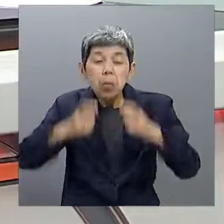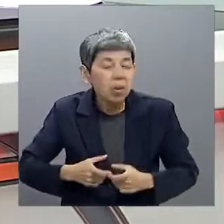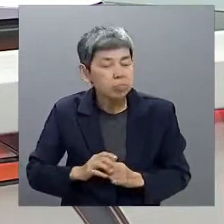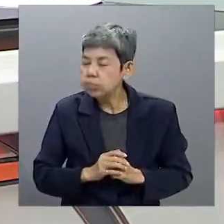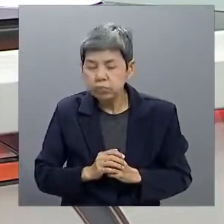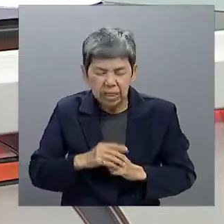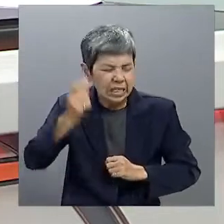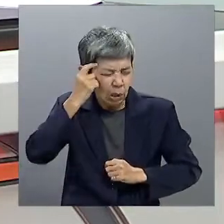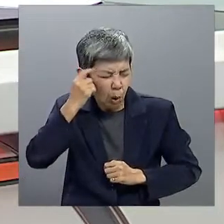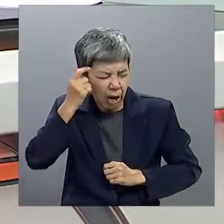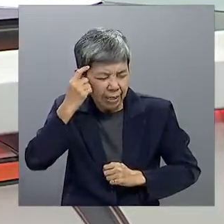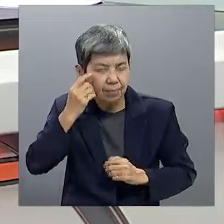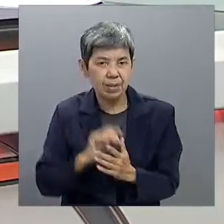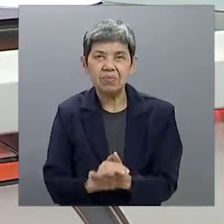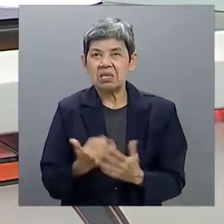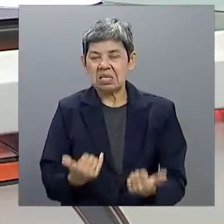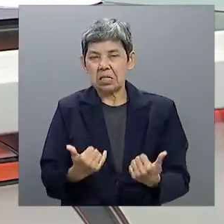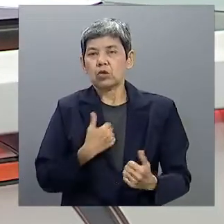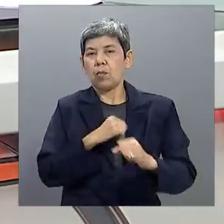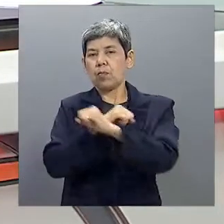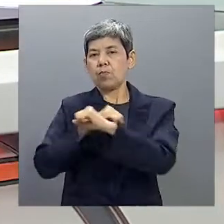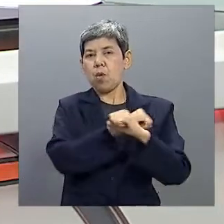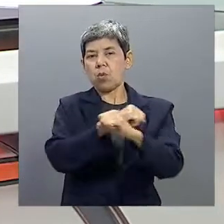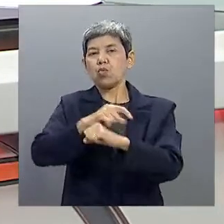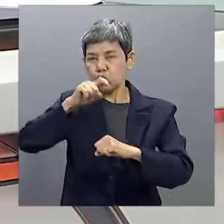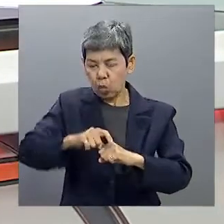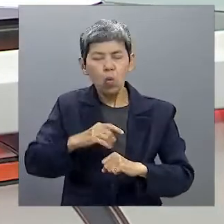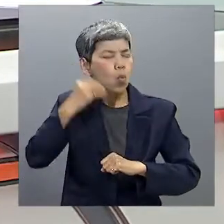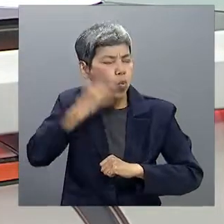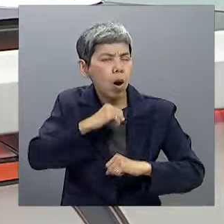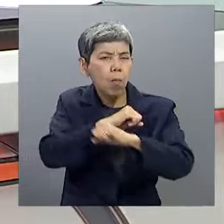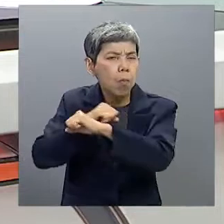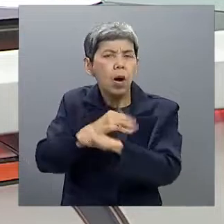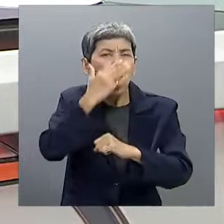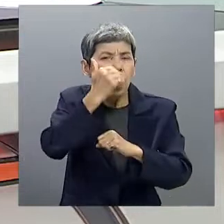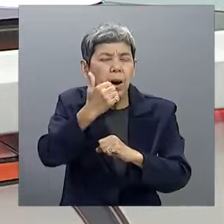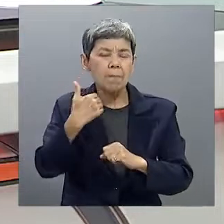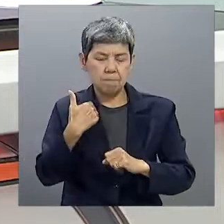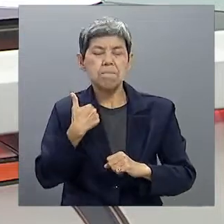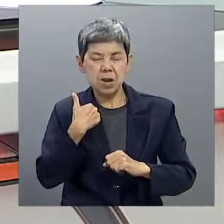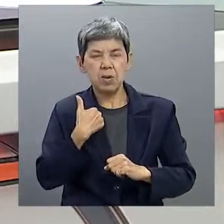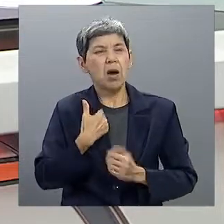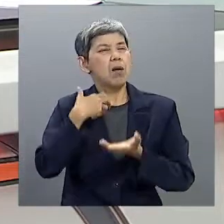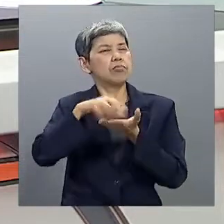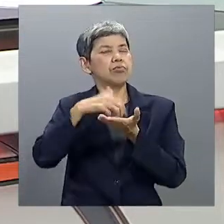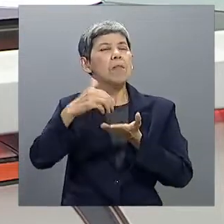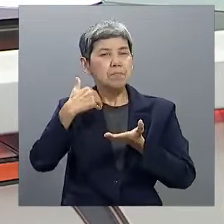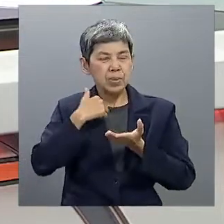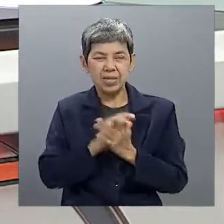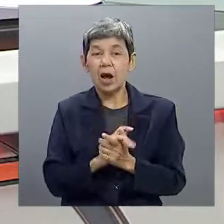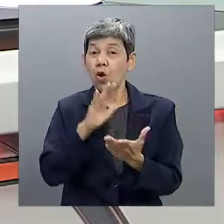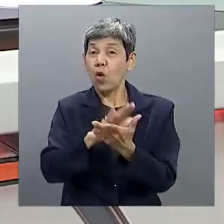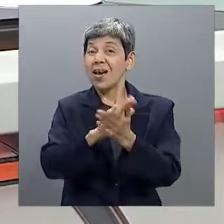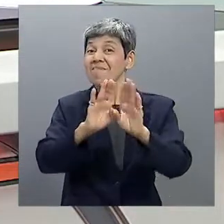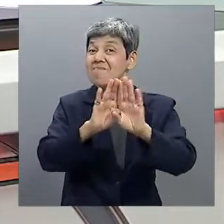โป้ขาก็ยังเป็นสิ่งที่จะต้องป้องกันตัวเองอยู่อย่างสม่ำเสมอนะคะเพราะว่าก่อนหน้านี้ก็เหมือนการพูดกันเหมือนกันว่าเปิดเทอมเมื่อไหร่เนี่ย